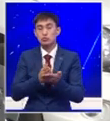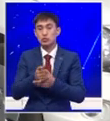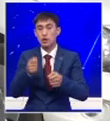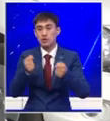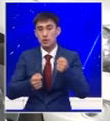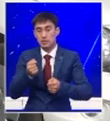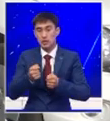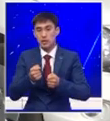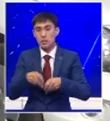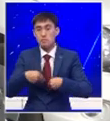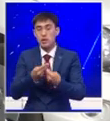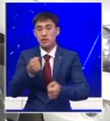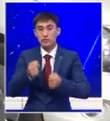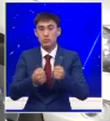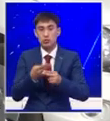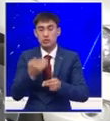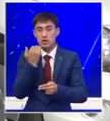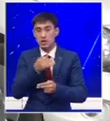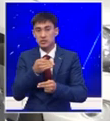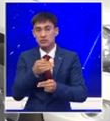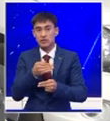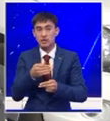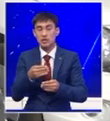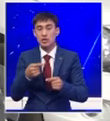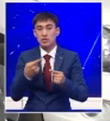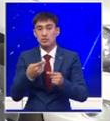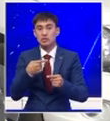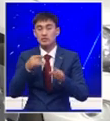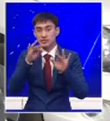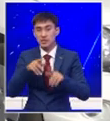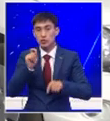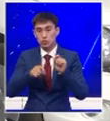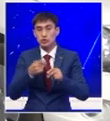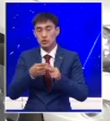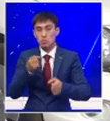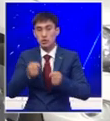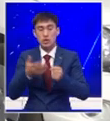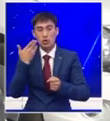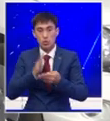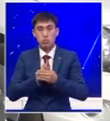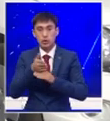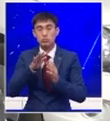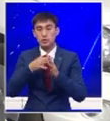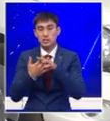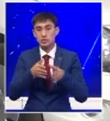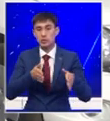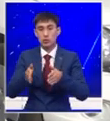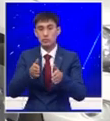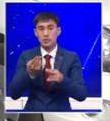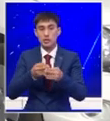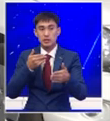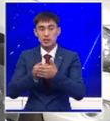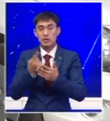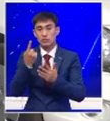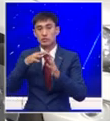автомобили переданные автомобили очень качественные и практичные и в снег и в дождь эти машины легко пройдут по сельским дорогам ведь доехать из